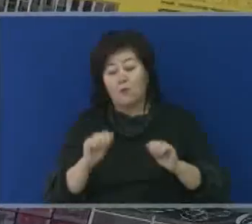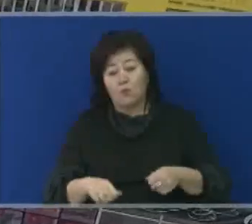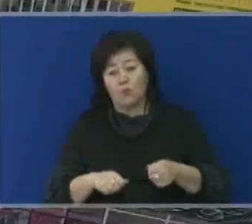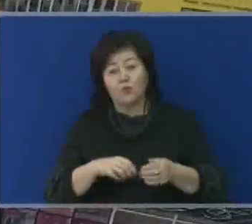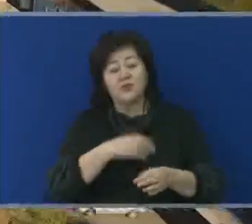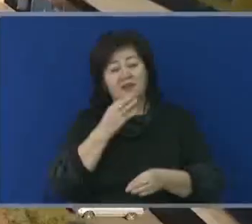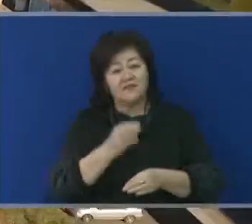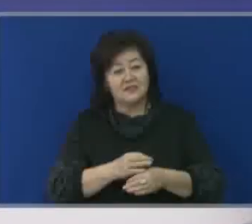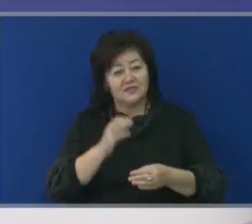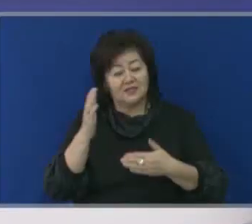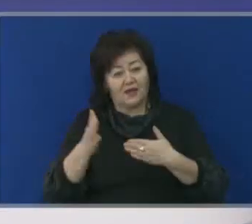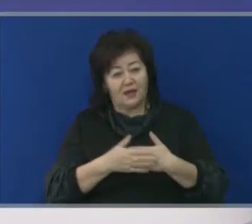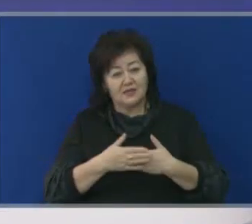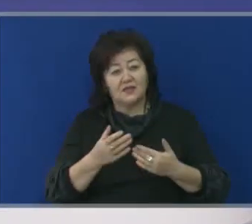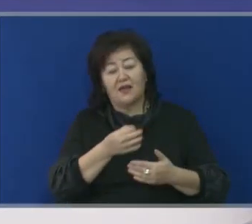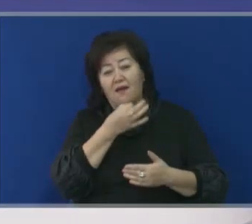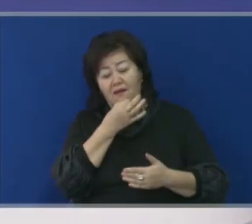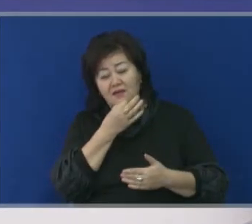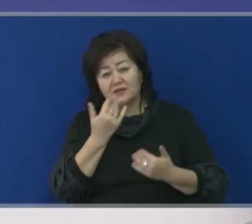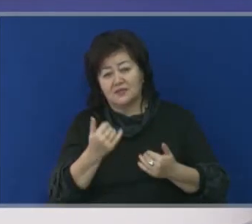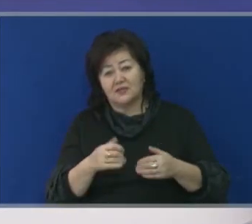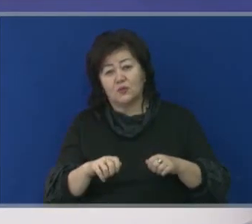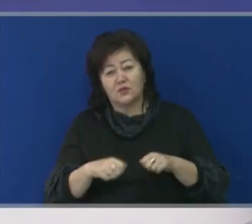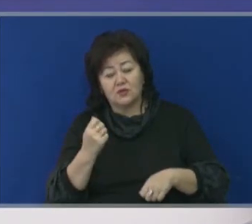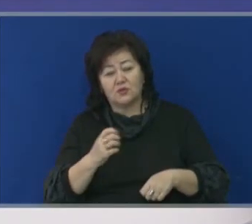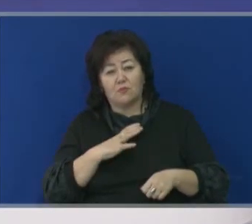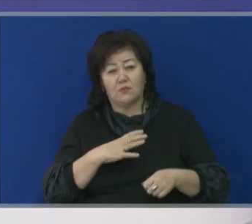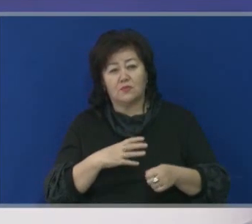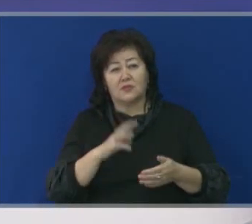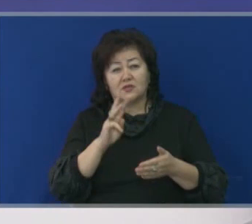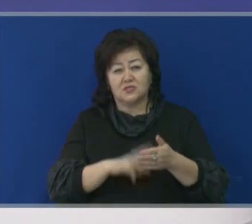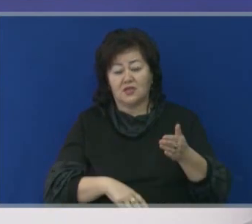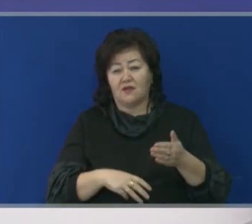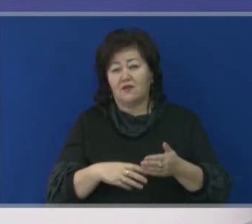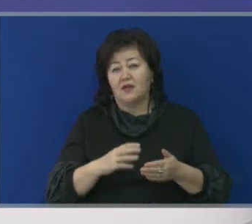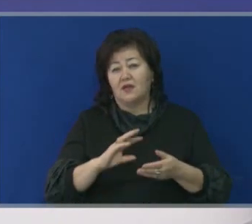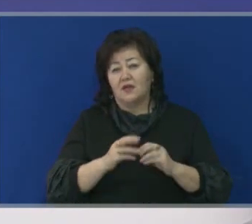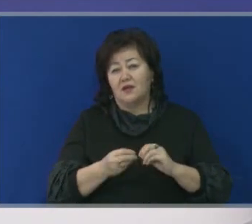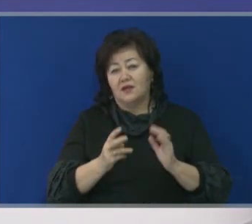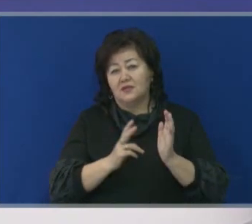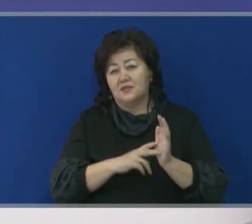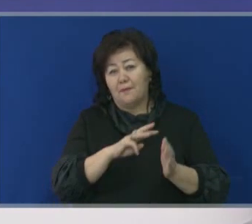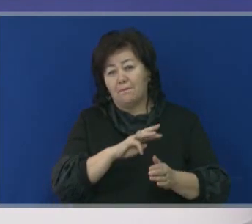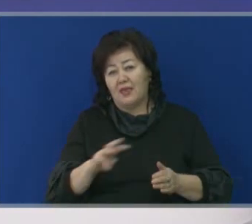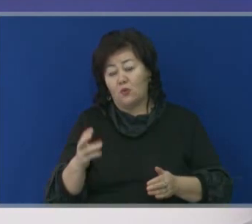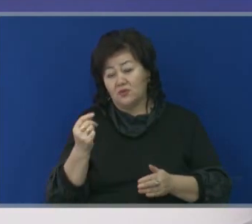к ответственности. Ранее за такое преступление гражданам был наложен штраф на общую сумму 7 миллионов